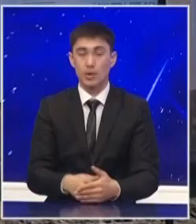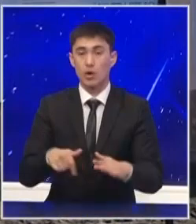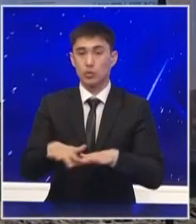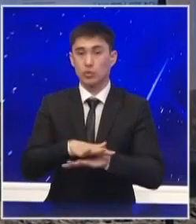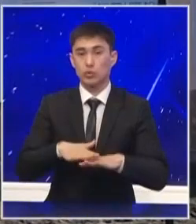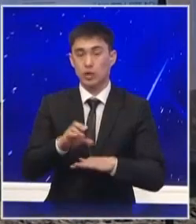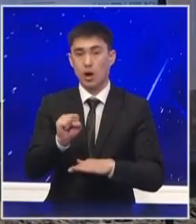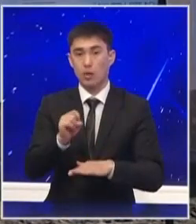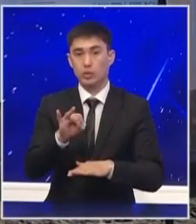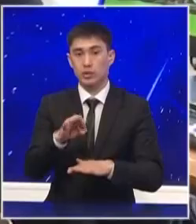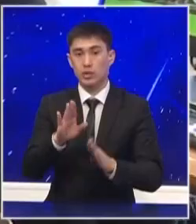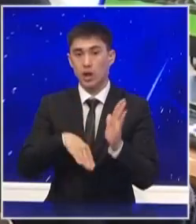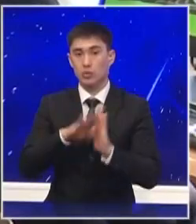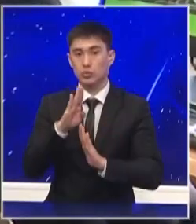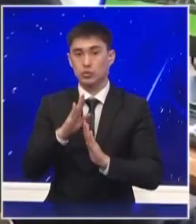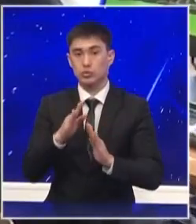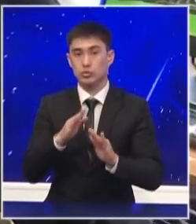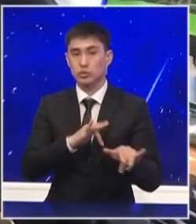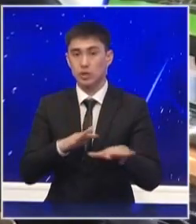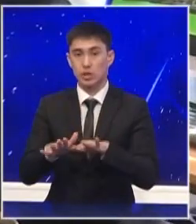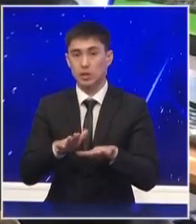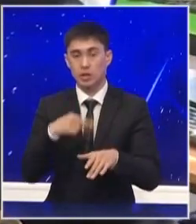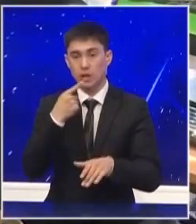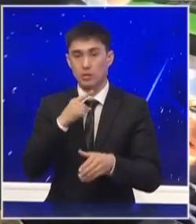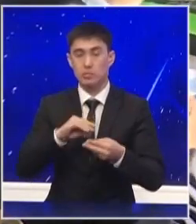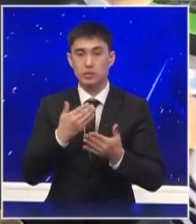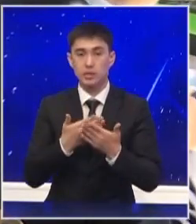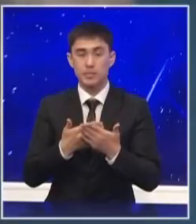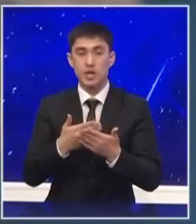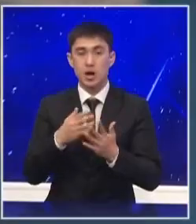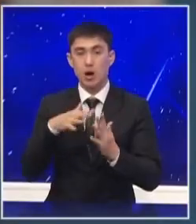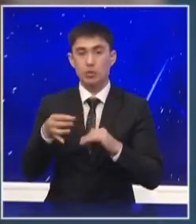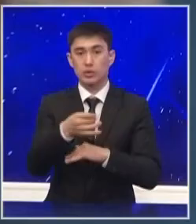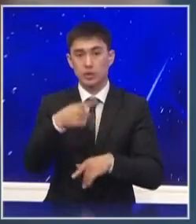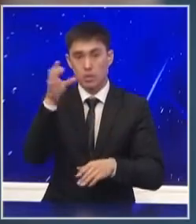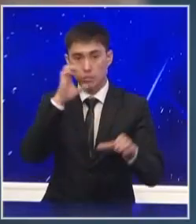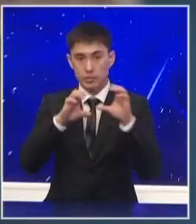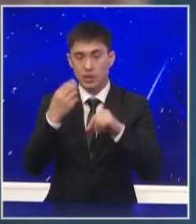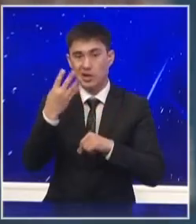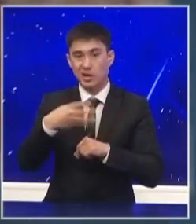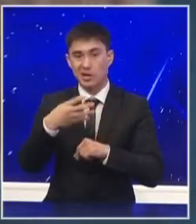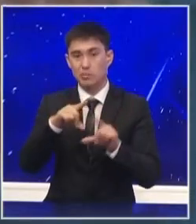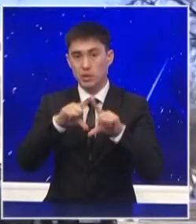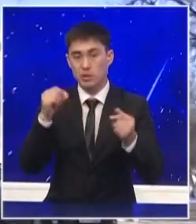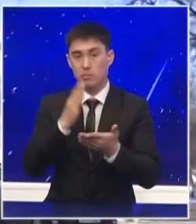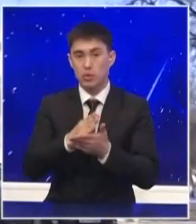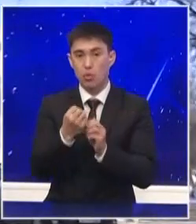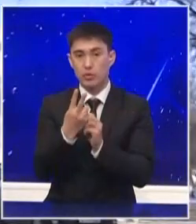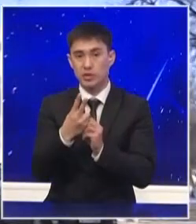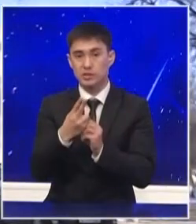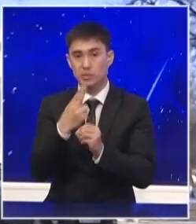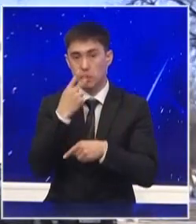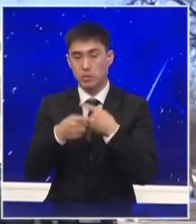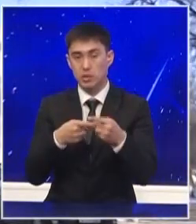Тұрғындар ауданның әлеуетін жақсарту үшін шұғыл шараларды атады. Мәселен, ауданда жалпы білім беретін 40 мектеп бар, оның 12-сі бейімделген